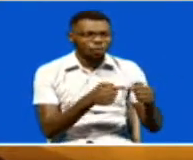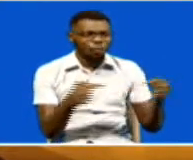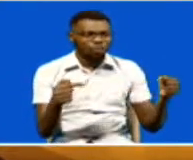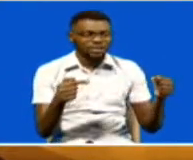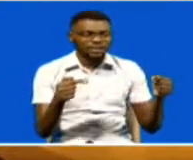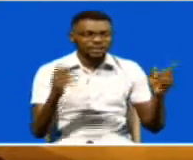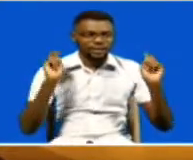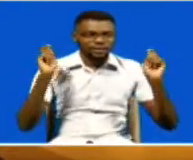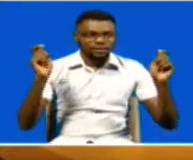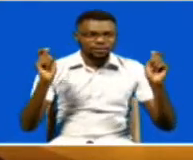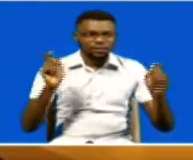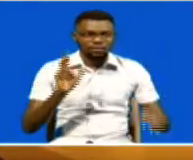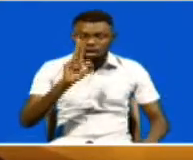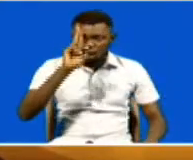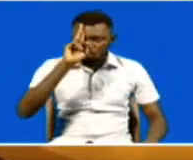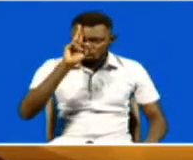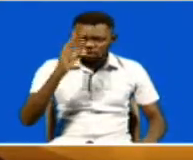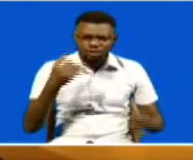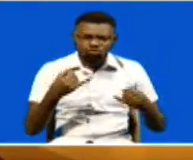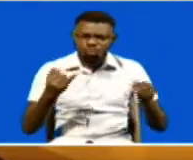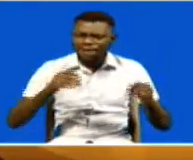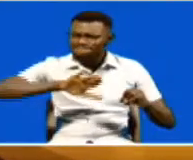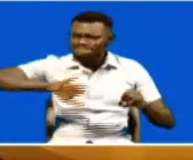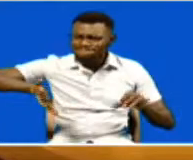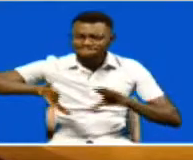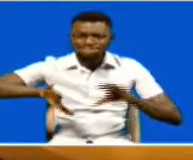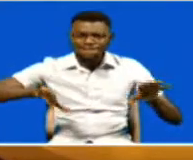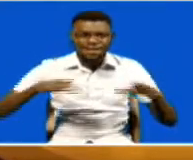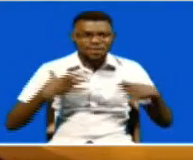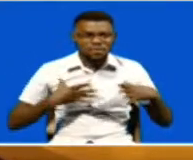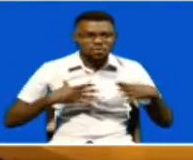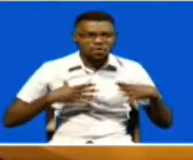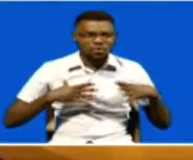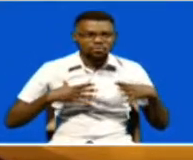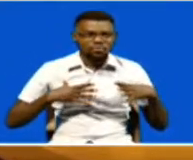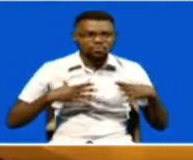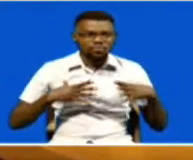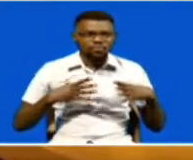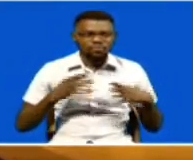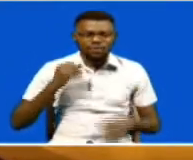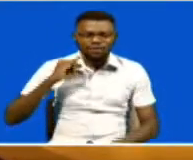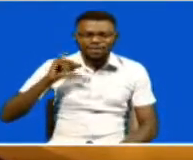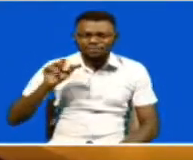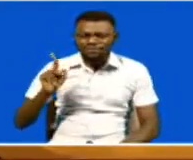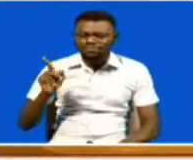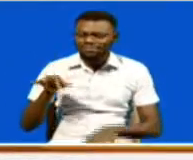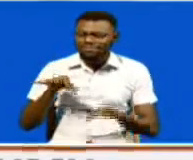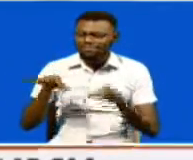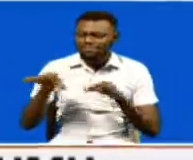Polisi walilazimika kuingilia kati kuwatawanya waandamanaji hao. Jeff Kirui na maelezo zaidi.